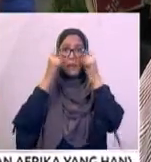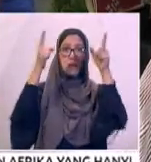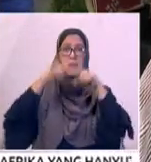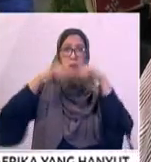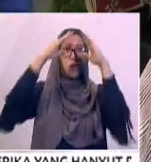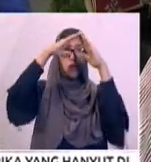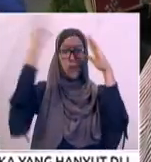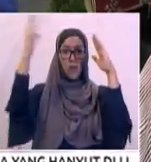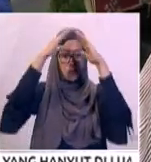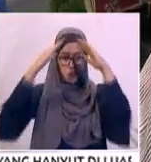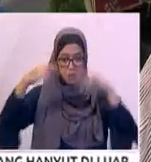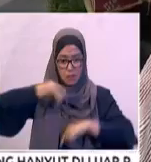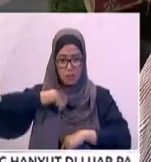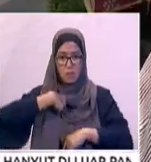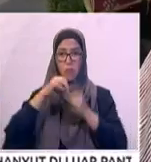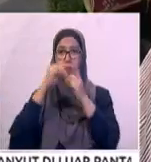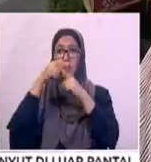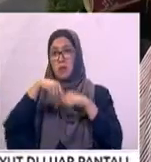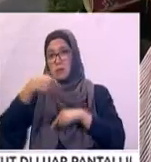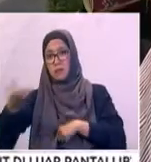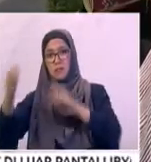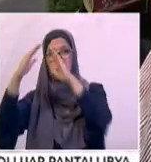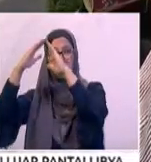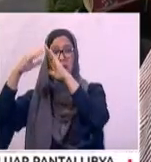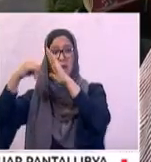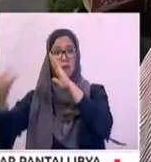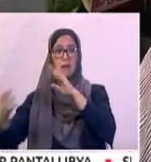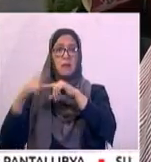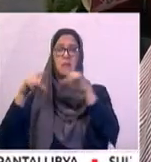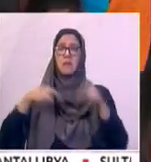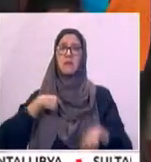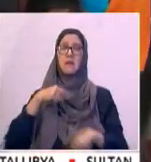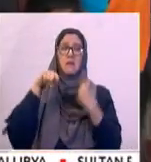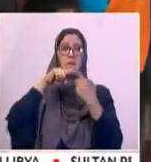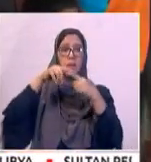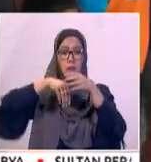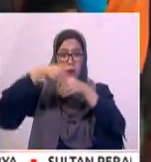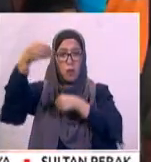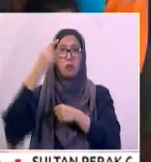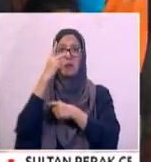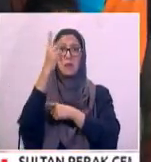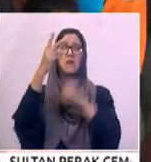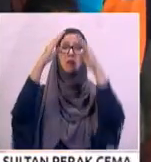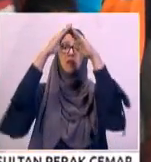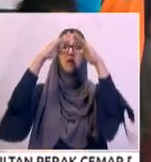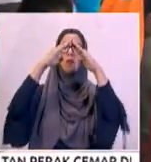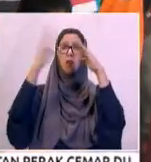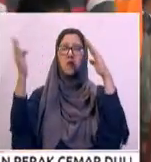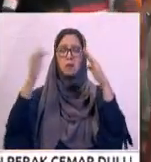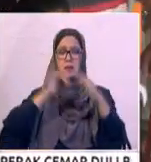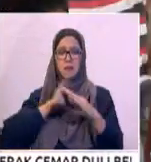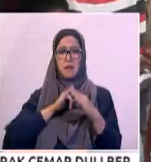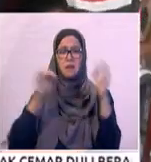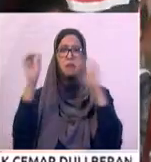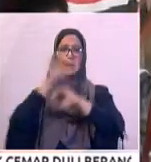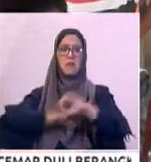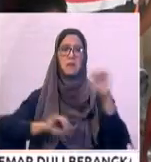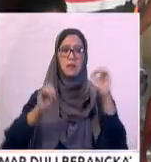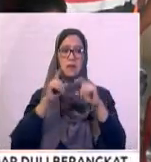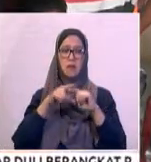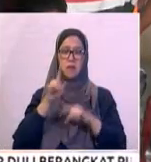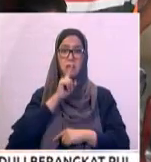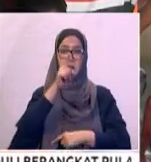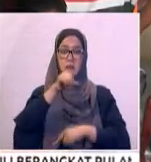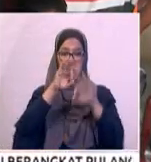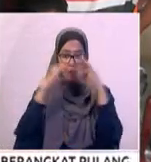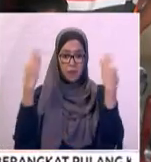ataupun kita punya. So, bila saya melihat, tengok bumbung kita dah seluruh hari tak ada apa lah. Kita semua satu keluarga takut berkumpul satu tempat dalam